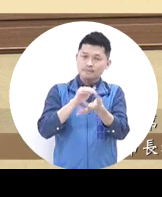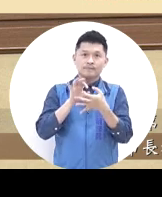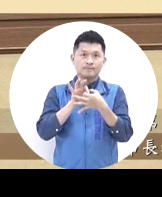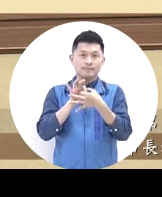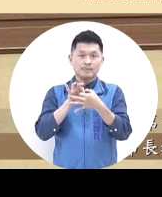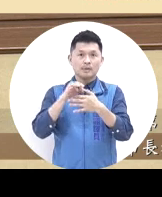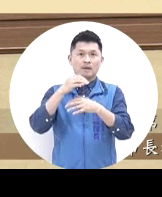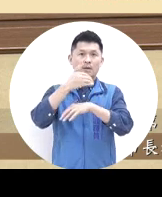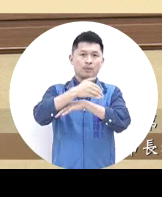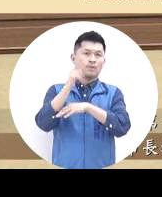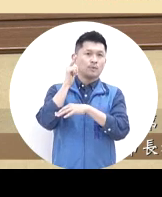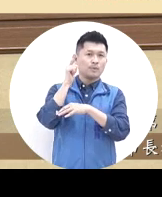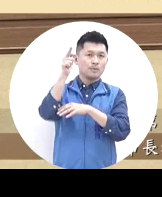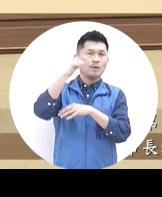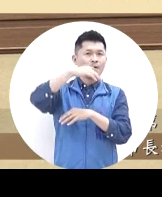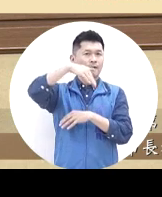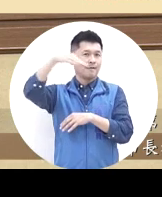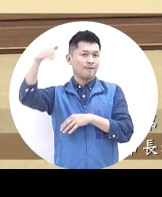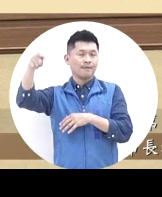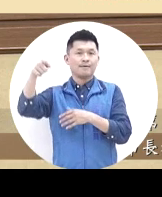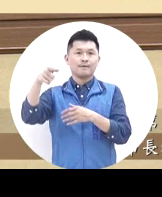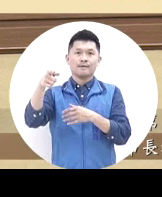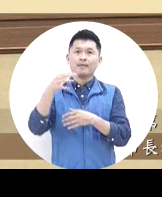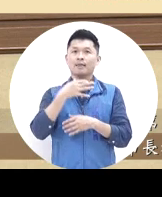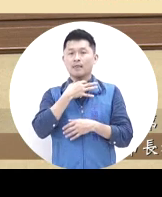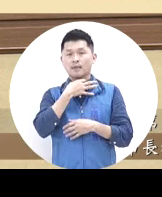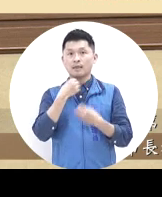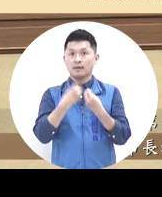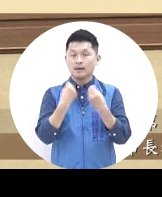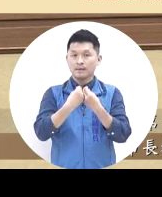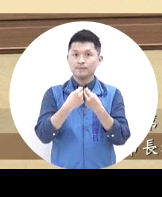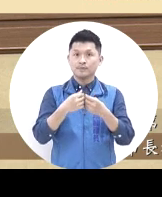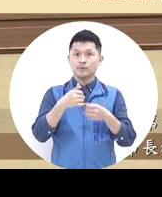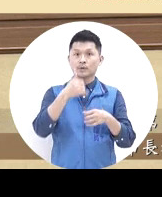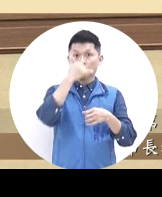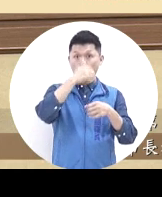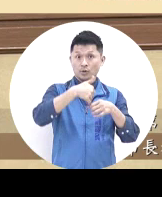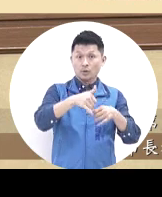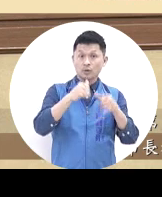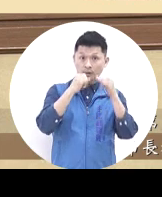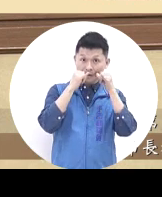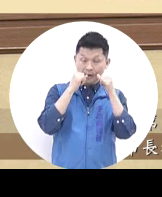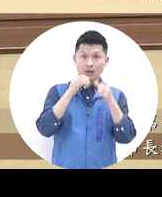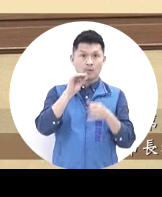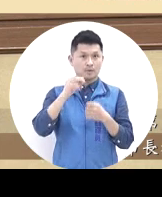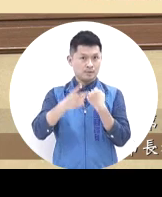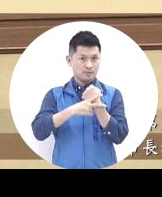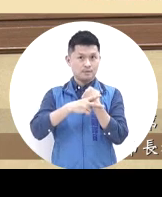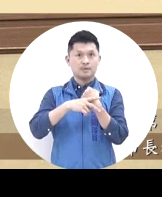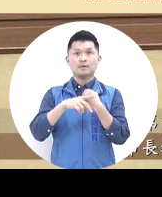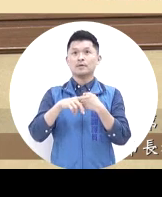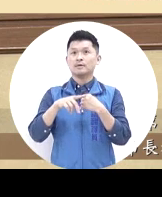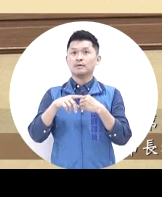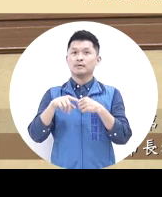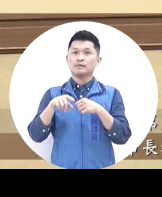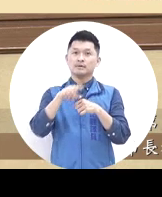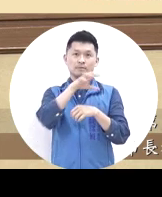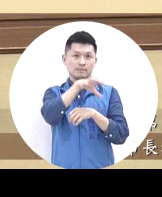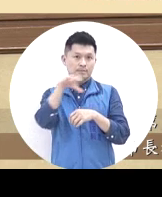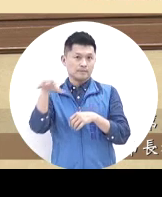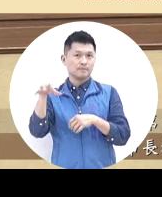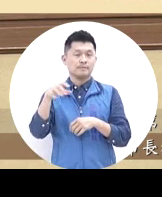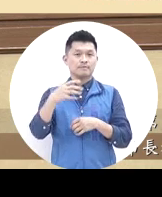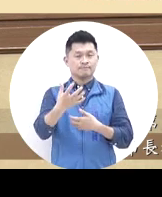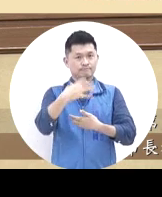不足，在5G 这个部分，有共寮、乌来、万里石店跟平林这5处卫生所已经纳